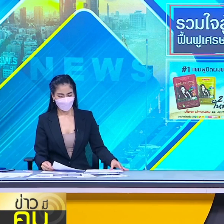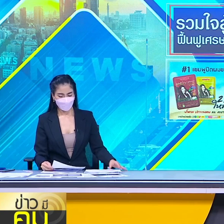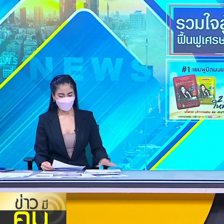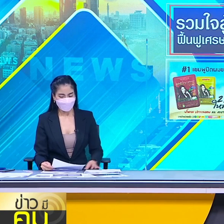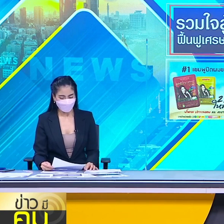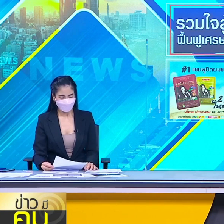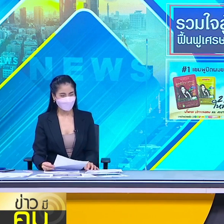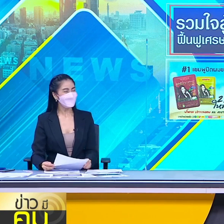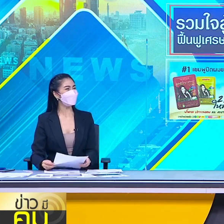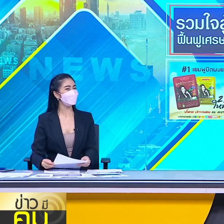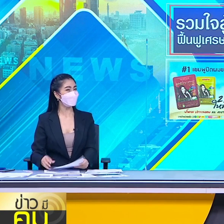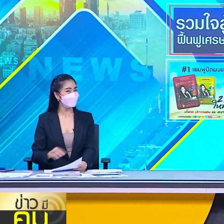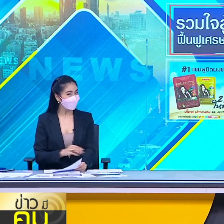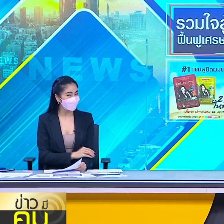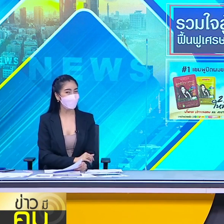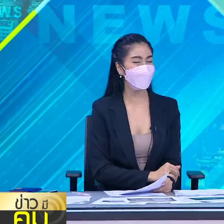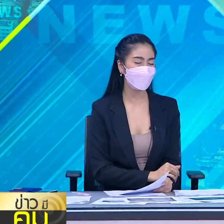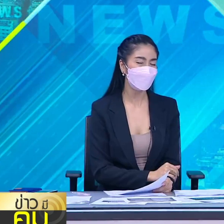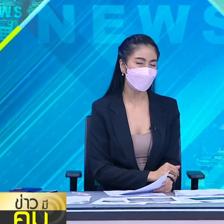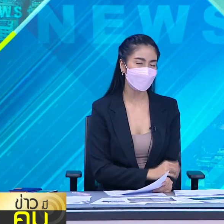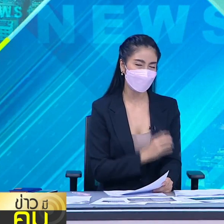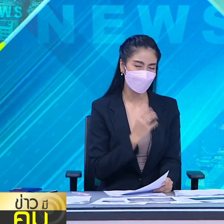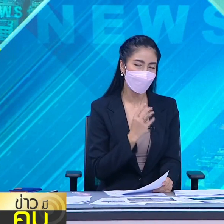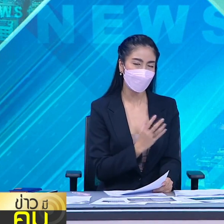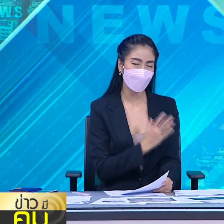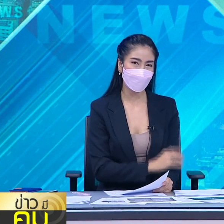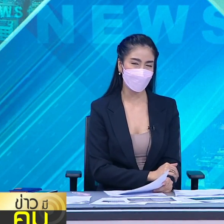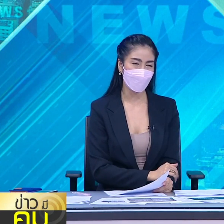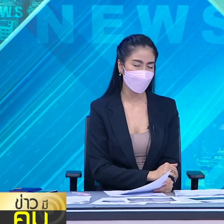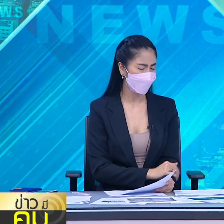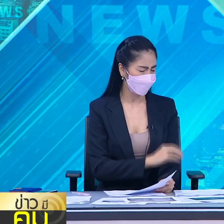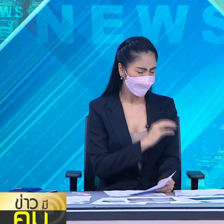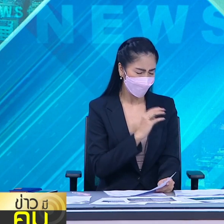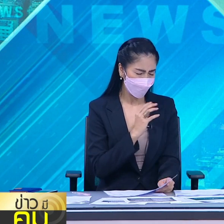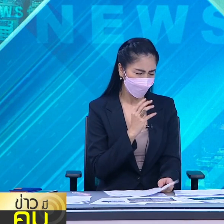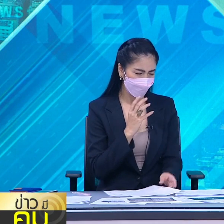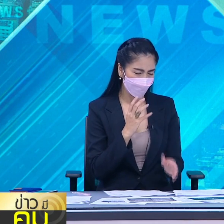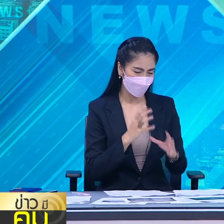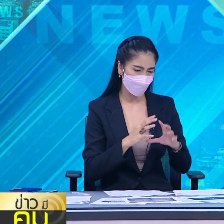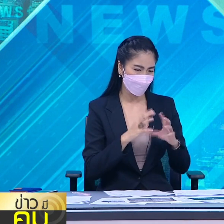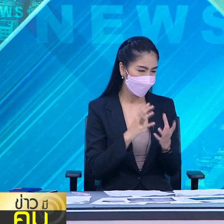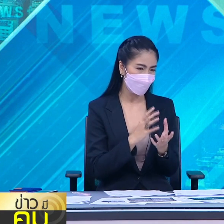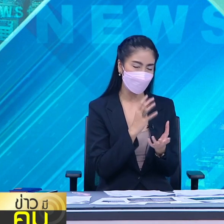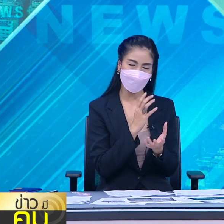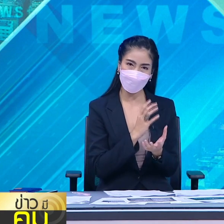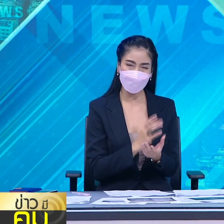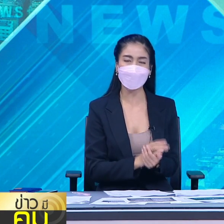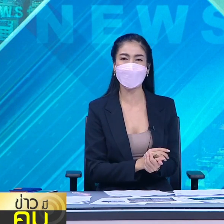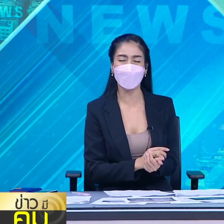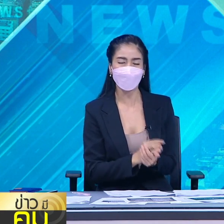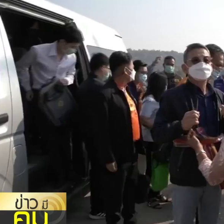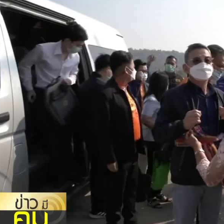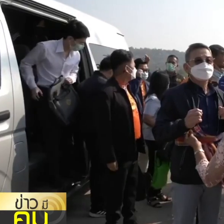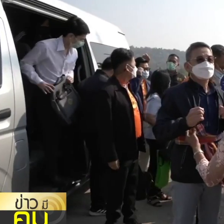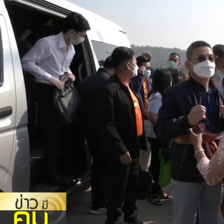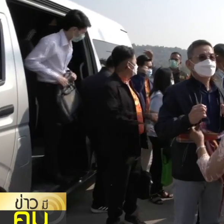แนบทองเป็นสุภาพสตรีอัี้เปนชื่อรังวัลนะ เข้ามีการจัดมอรังวัแนบทองให้โดยดูจากเกณการปฏิบัต